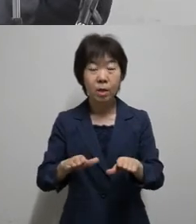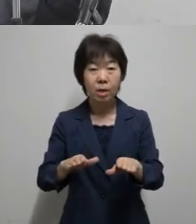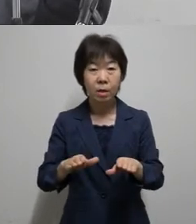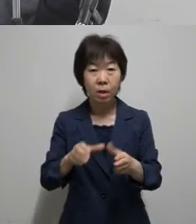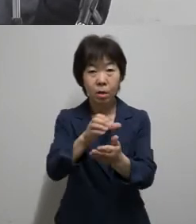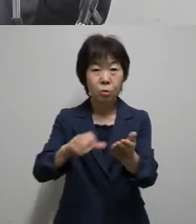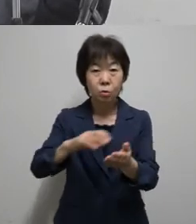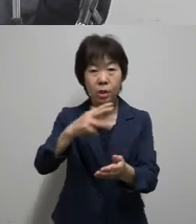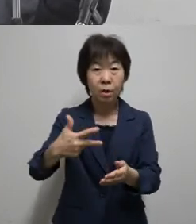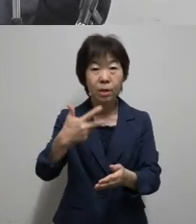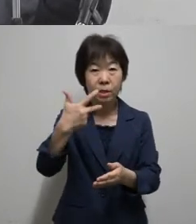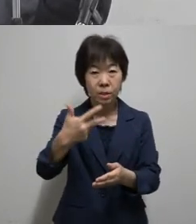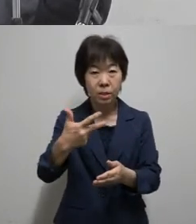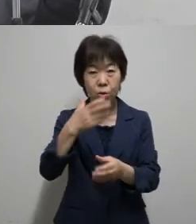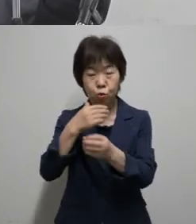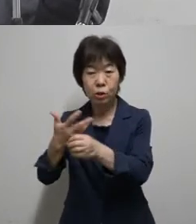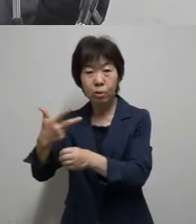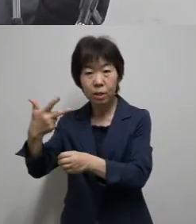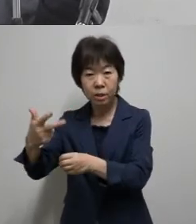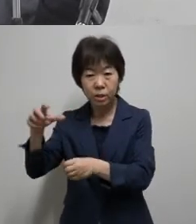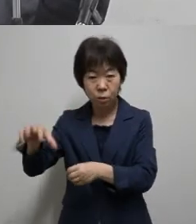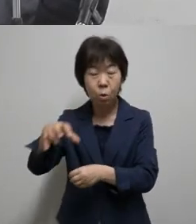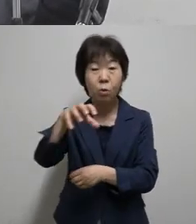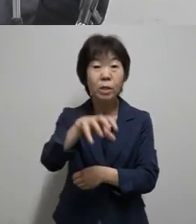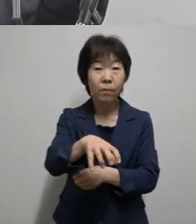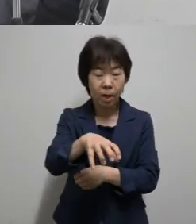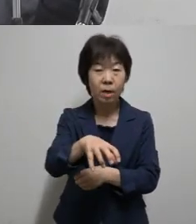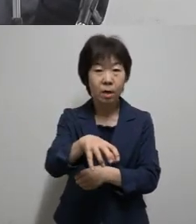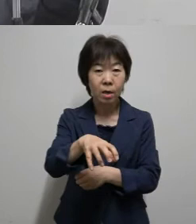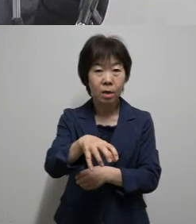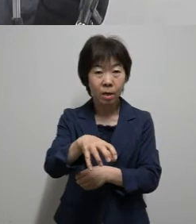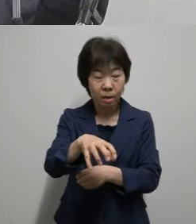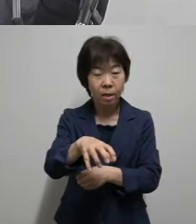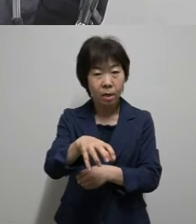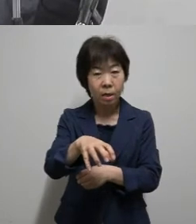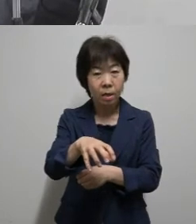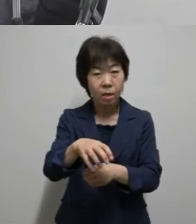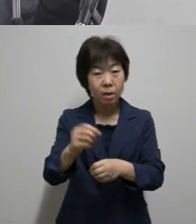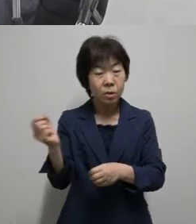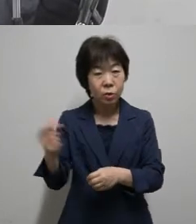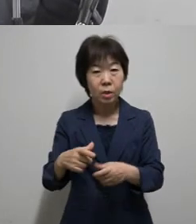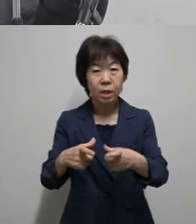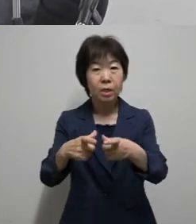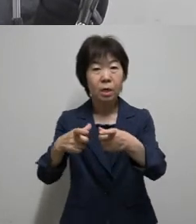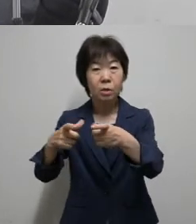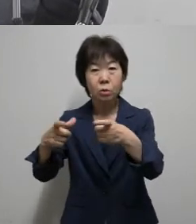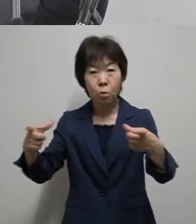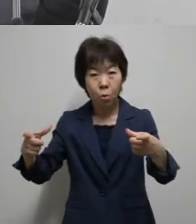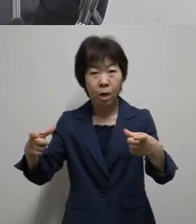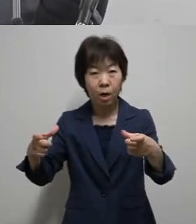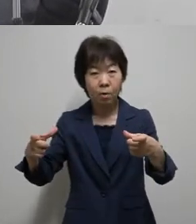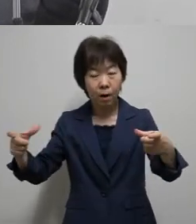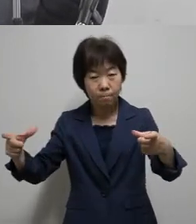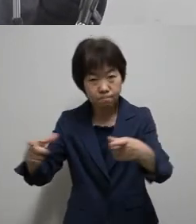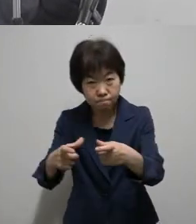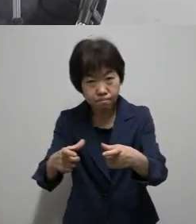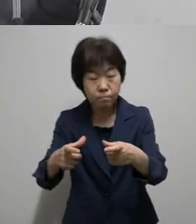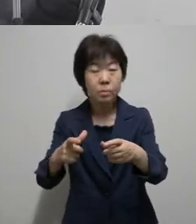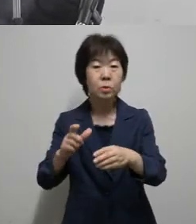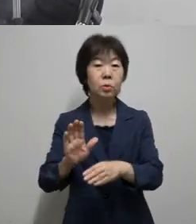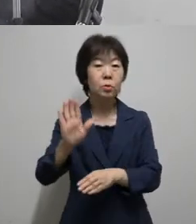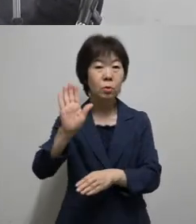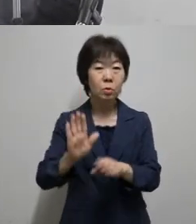福島市の2市においてはある程度急激な増加が抑えられている状況にあります